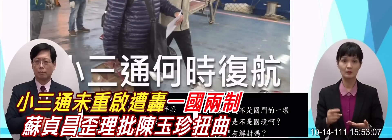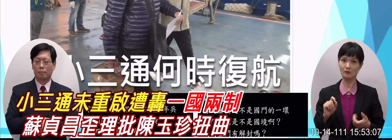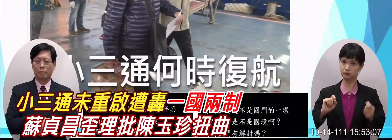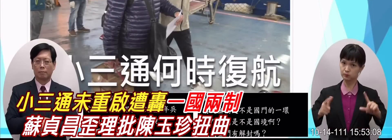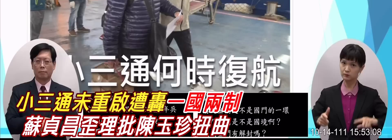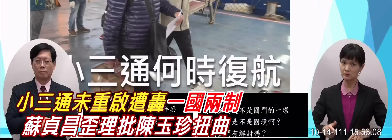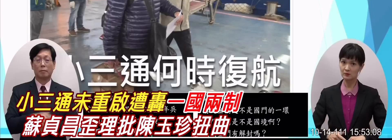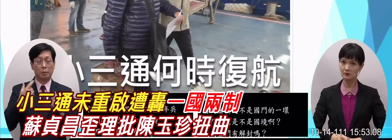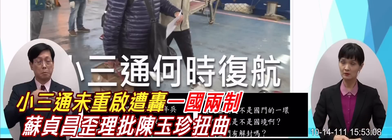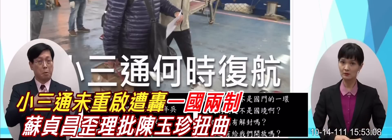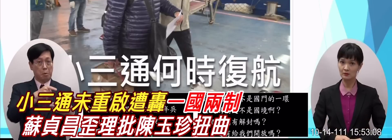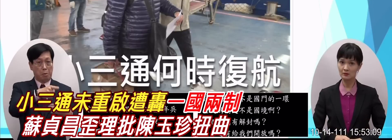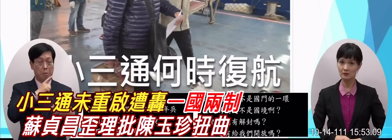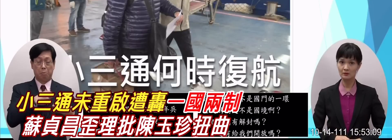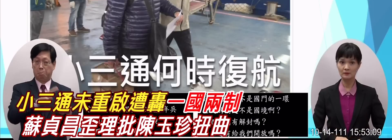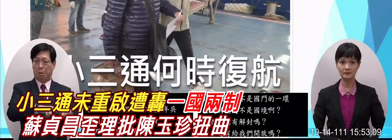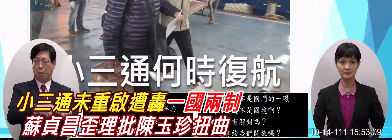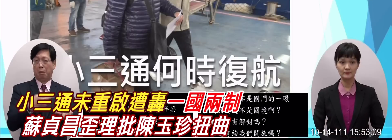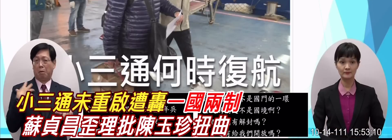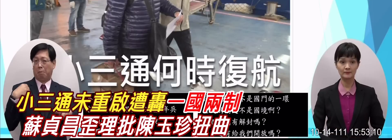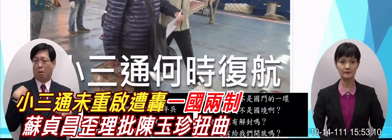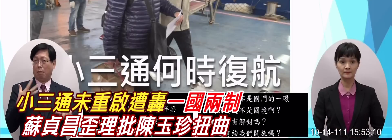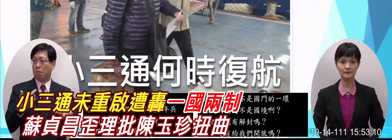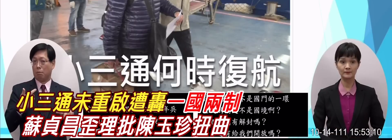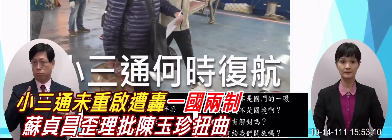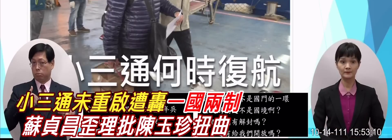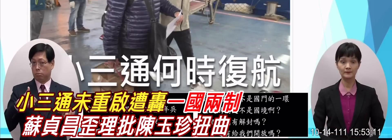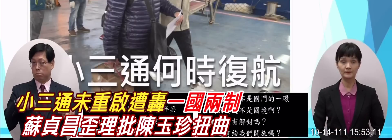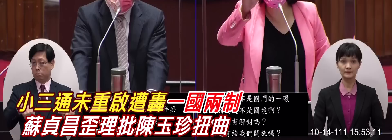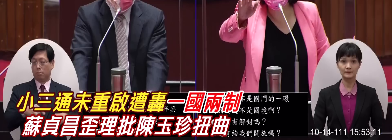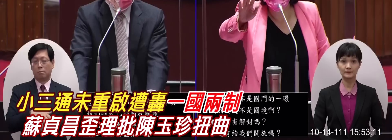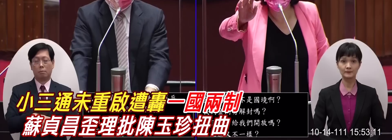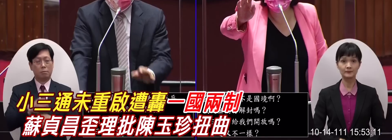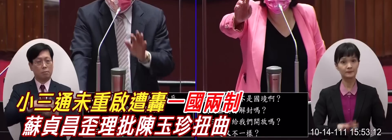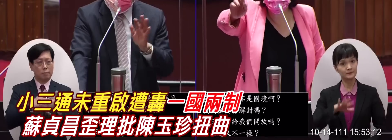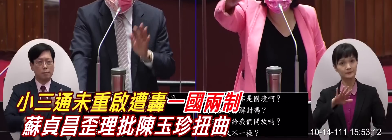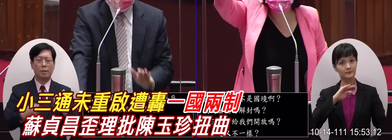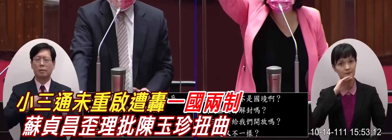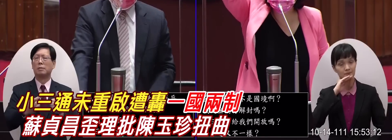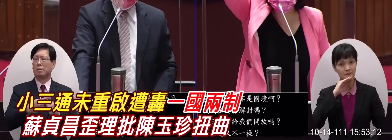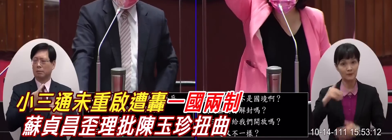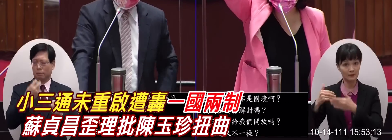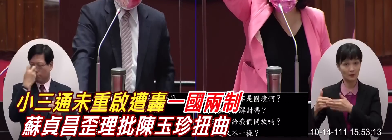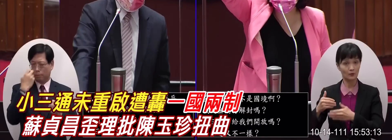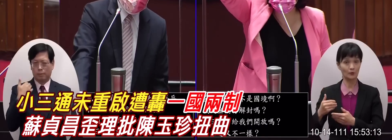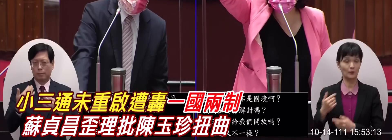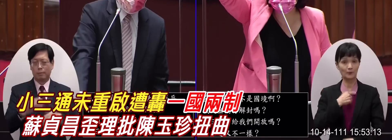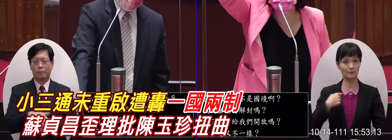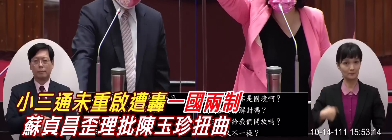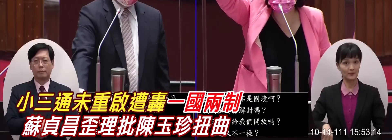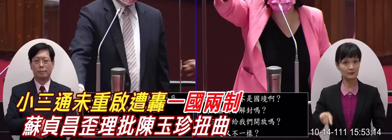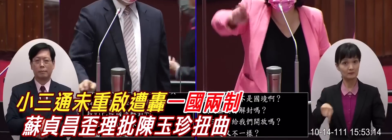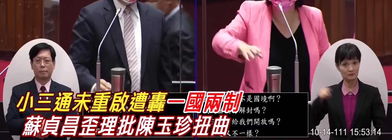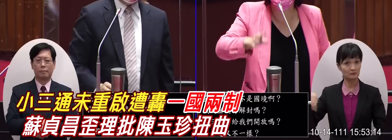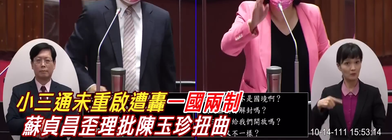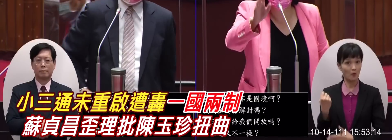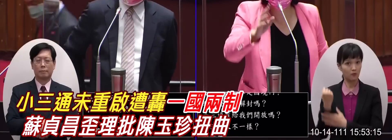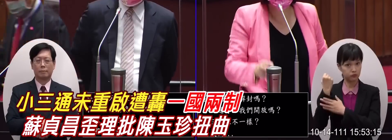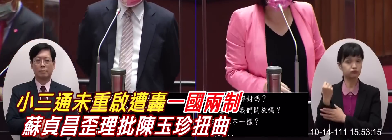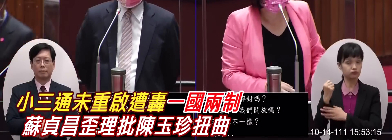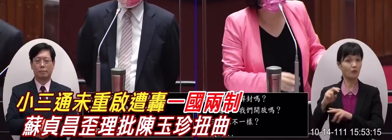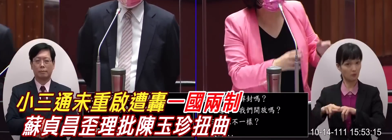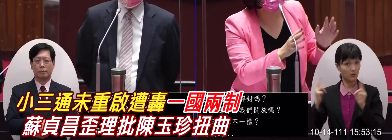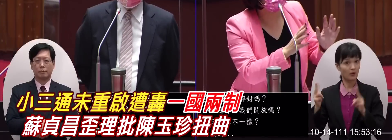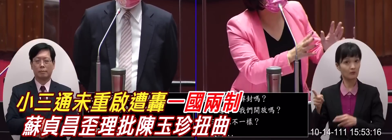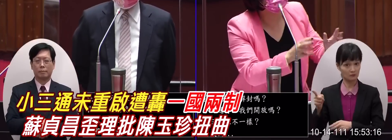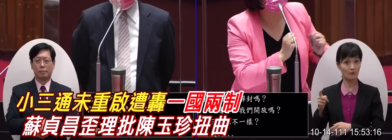样。 中国那边封哦。那这个 来，大陆北京曾经公开说过他们是支持开放的。怎样